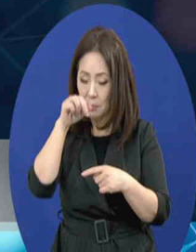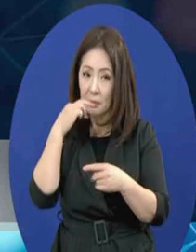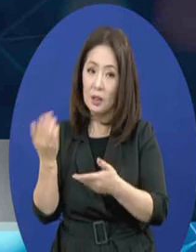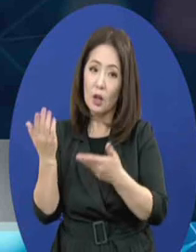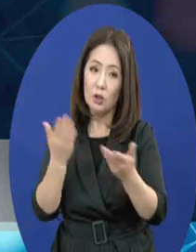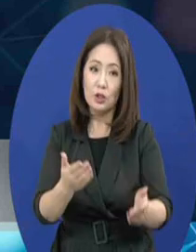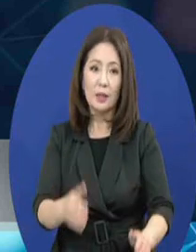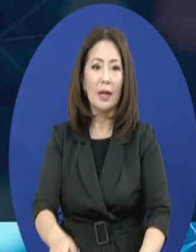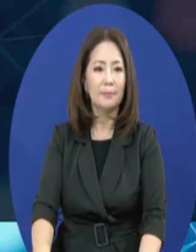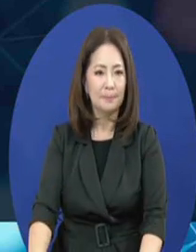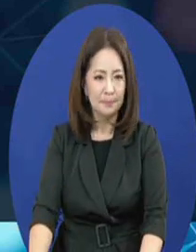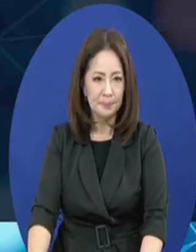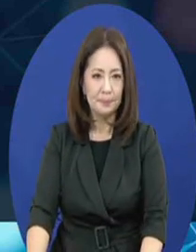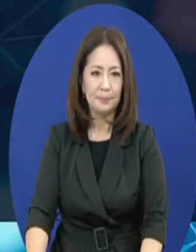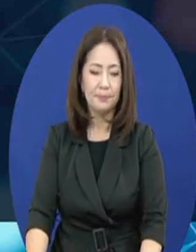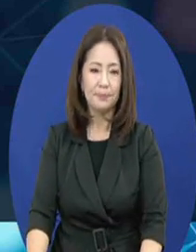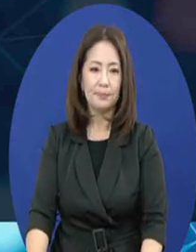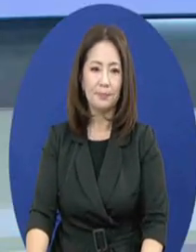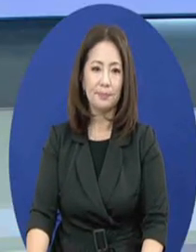амнаас мэдээллээ.